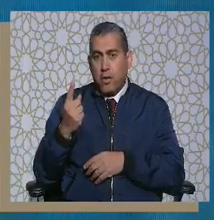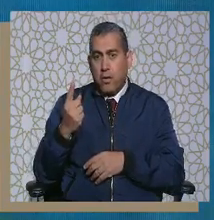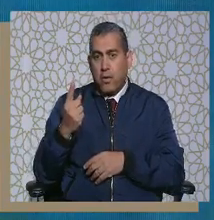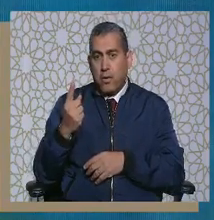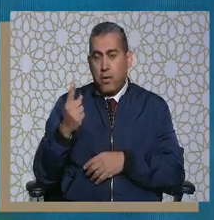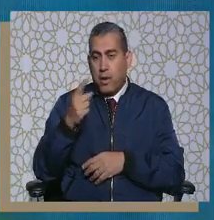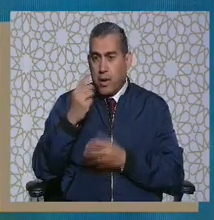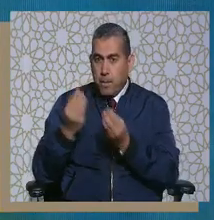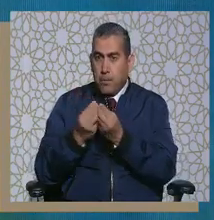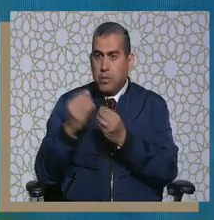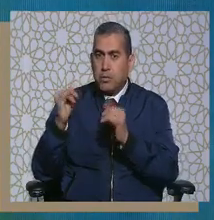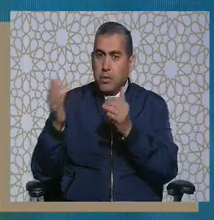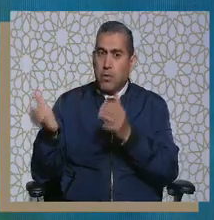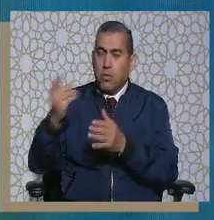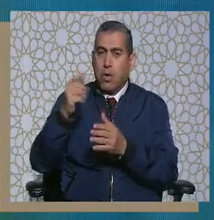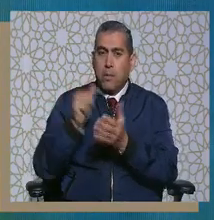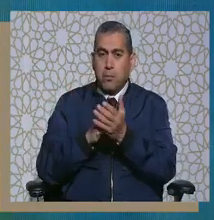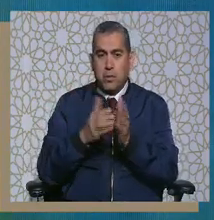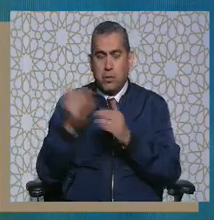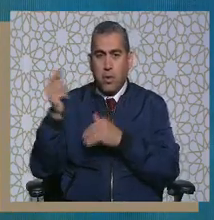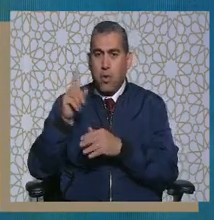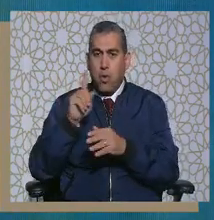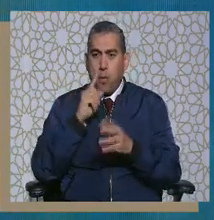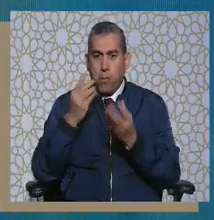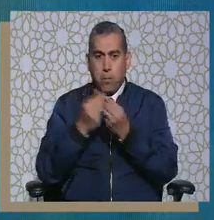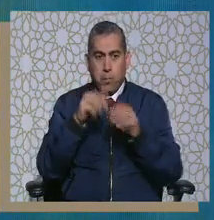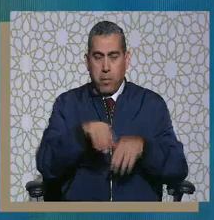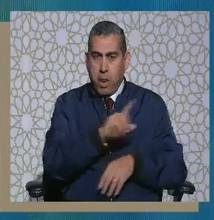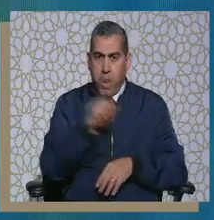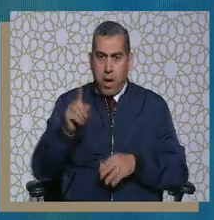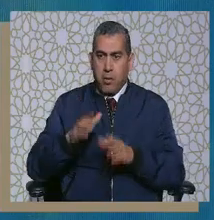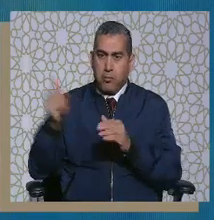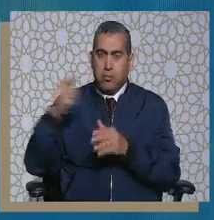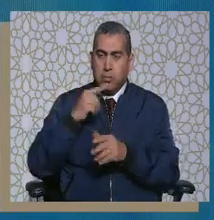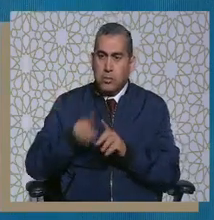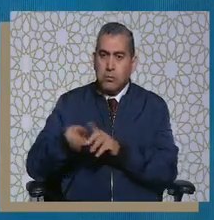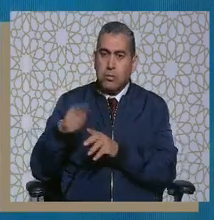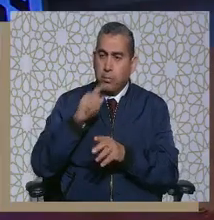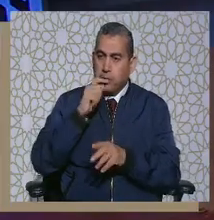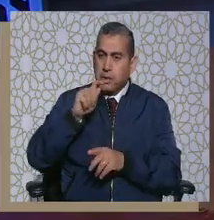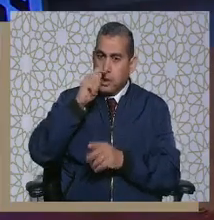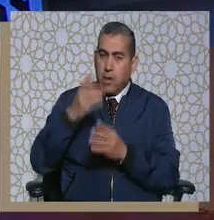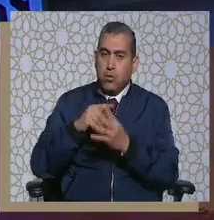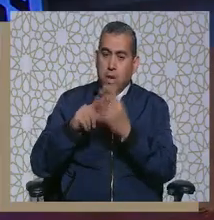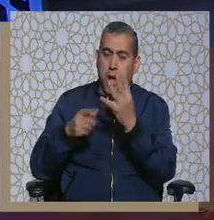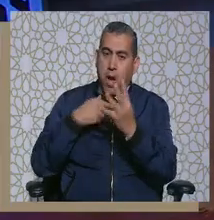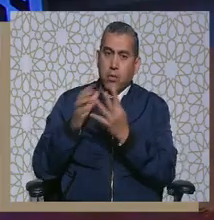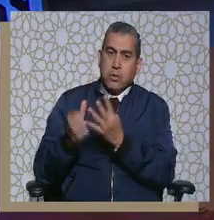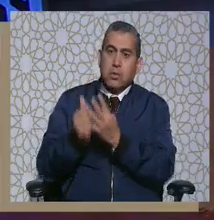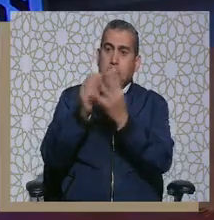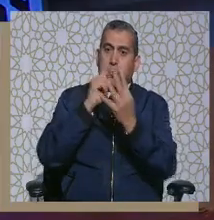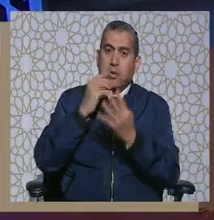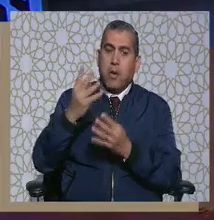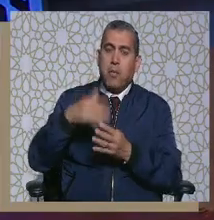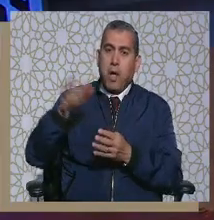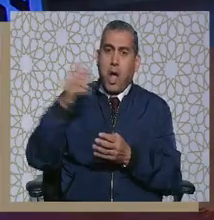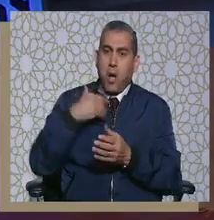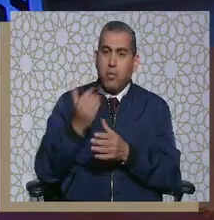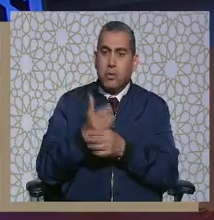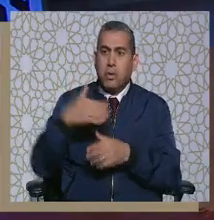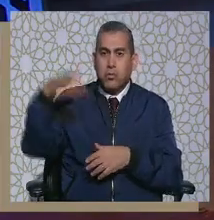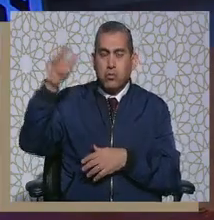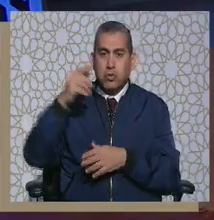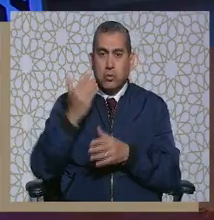معاه وتفشي من البيت وما تقعديش معاها في البيت وعمالين يعصوه عليا وعايزين هتمشي من البيت طيب تمام